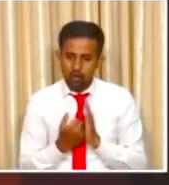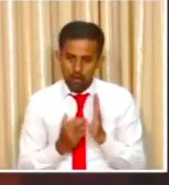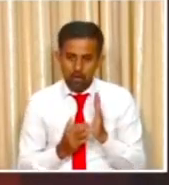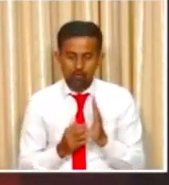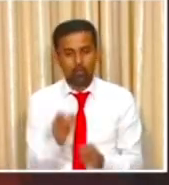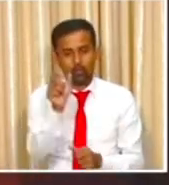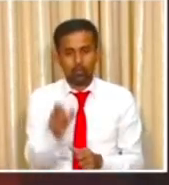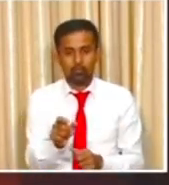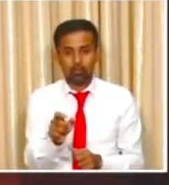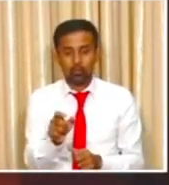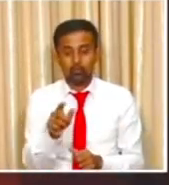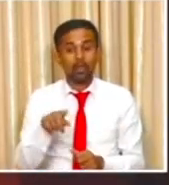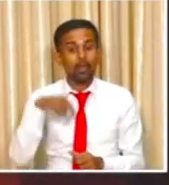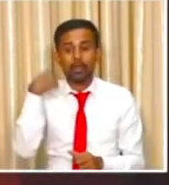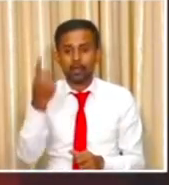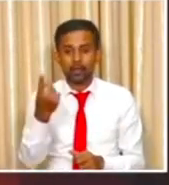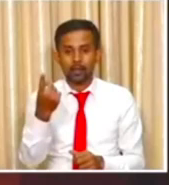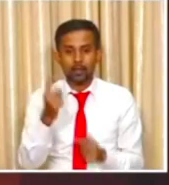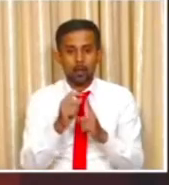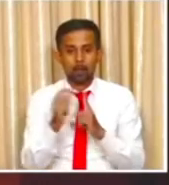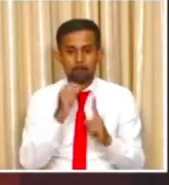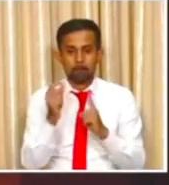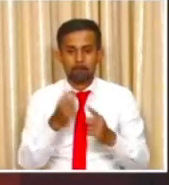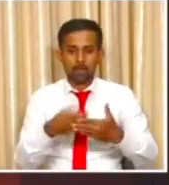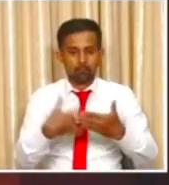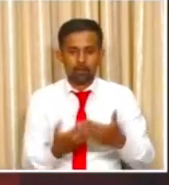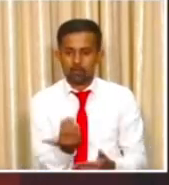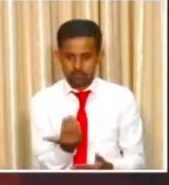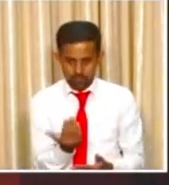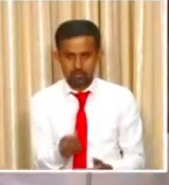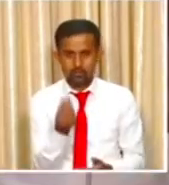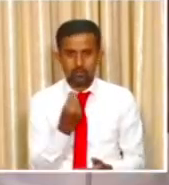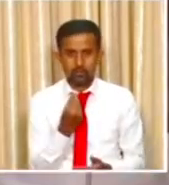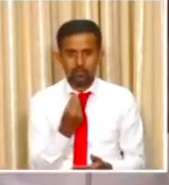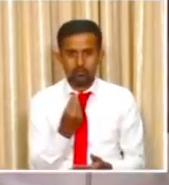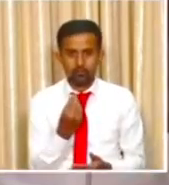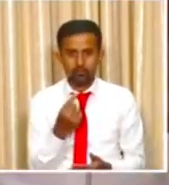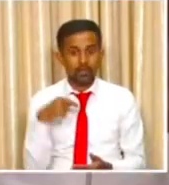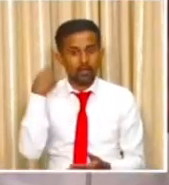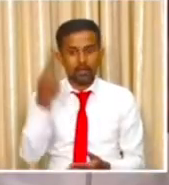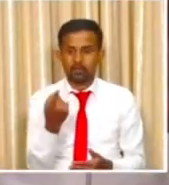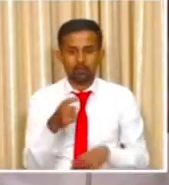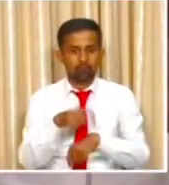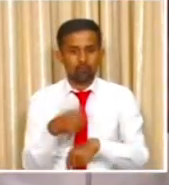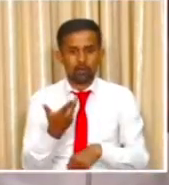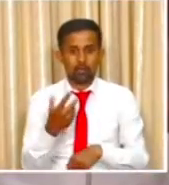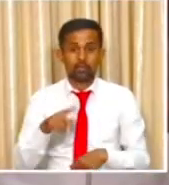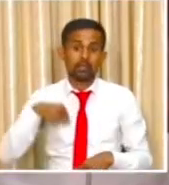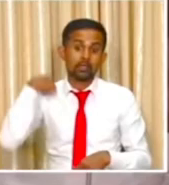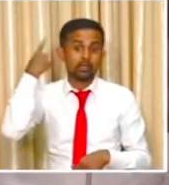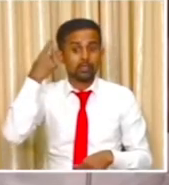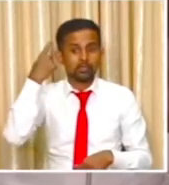හොඳයි ඔබතුමා හෙට පාර්ලිමේන්තුවට වාර්තාවක් ඉදිරිපත් කරන්න හෙට ඉදිරිපත් කරන්න වෙලා නැහැ මම ඊළඟ